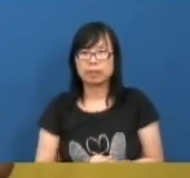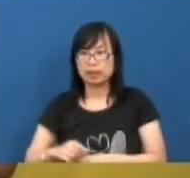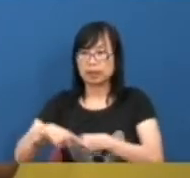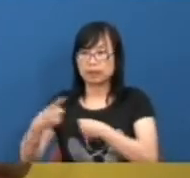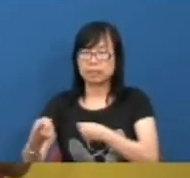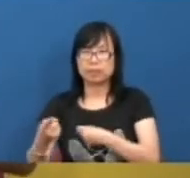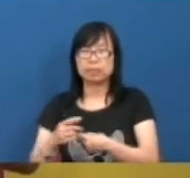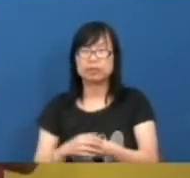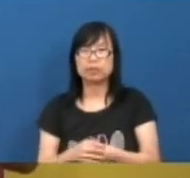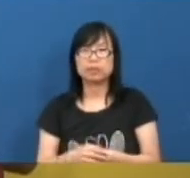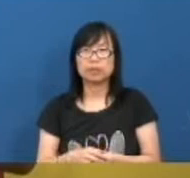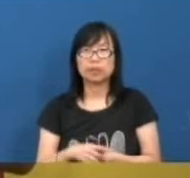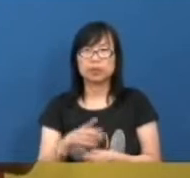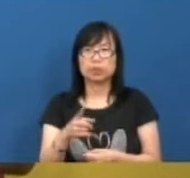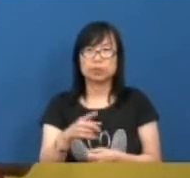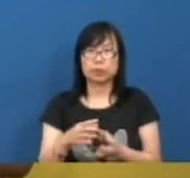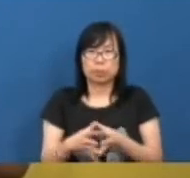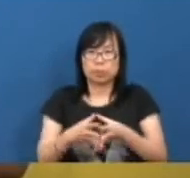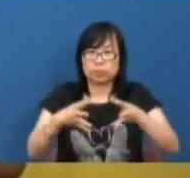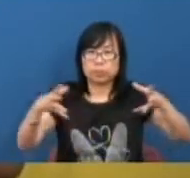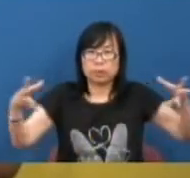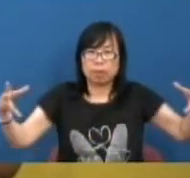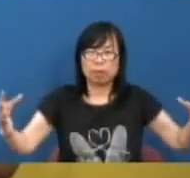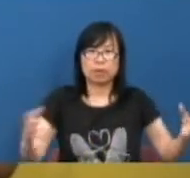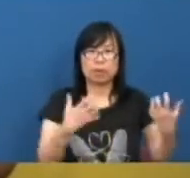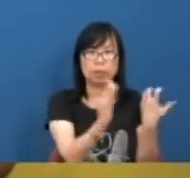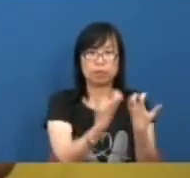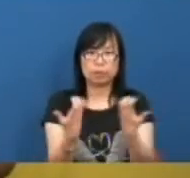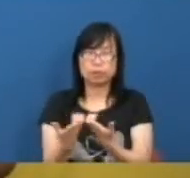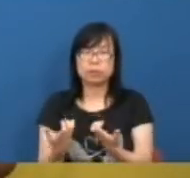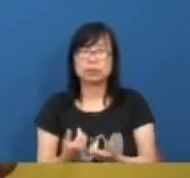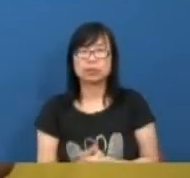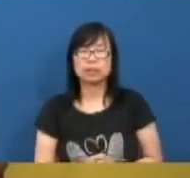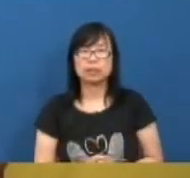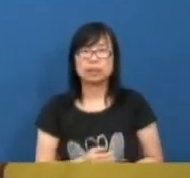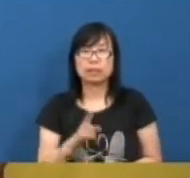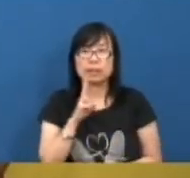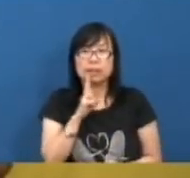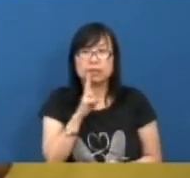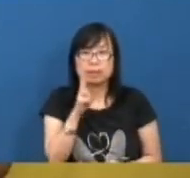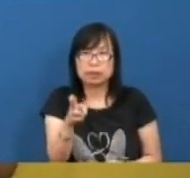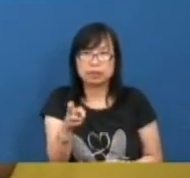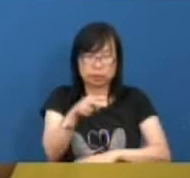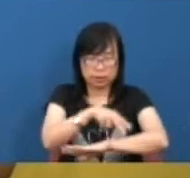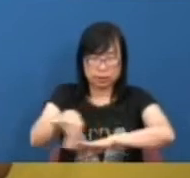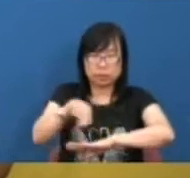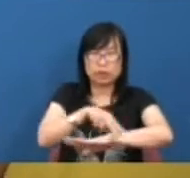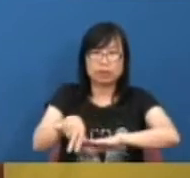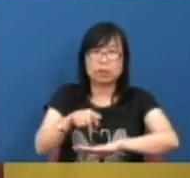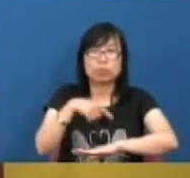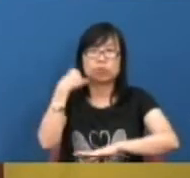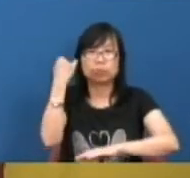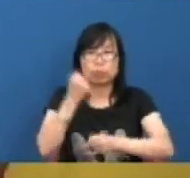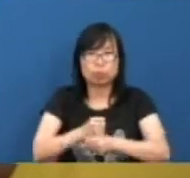就係，當你用一個咁大量嘅數字嘅時候咧，你係令到一啲規劃係出錯